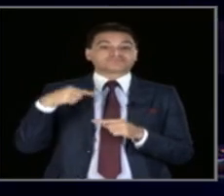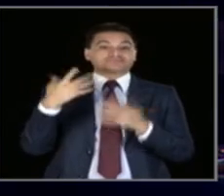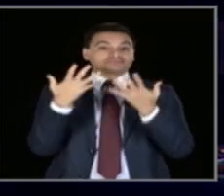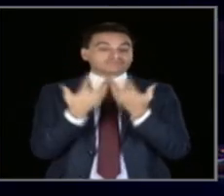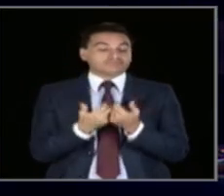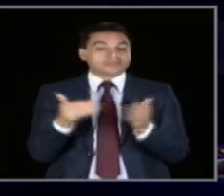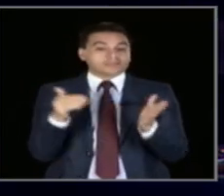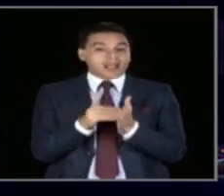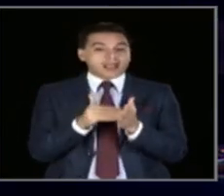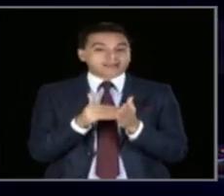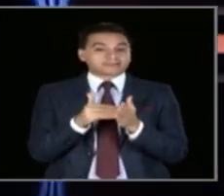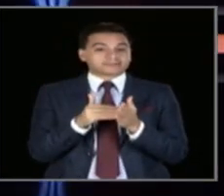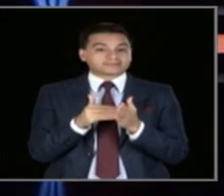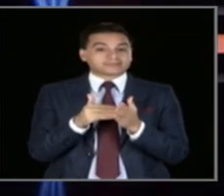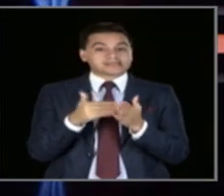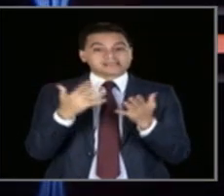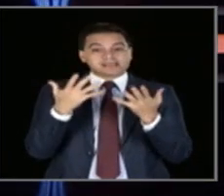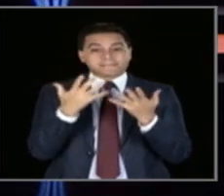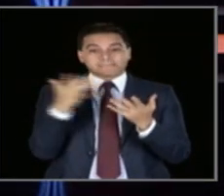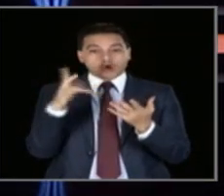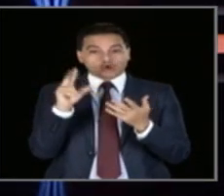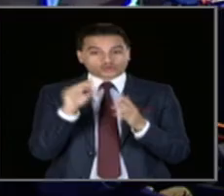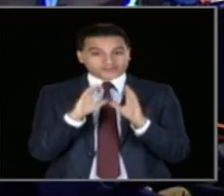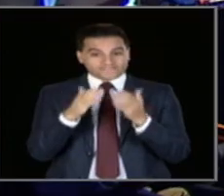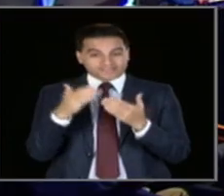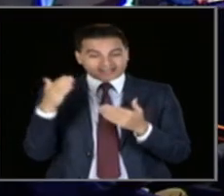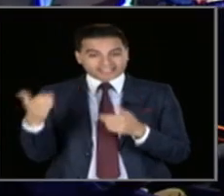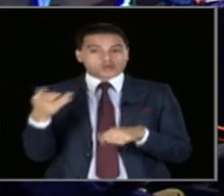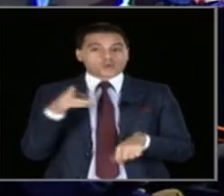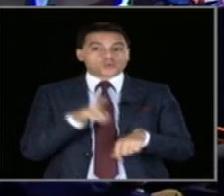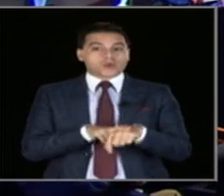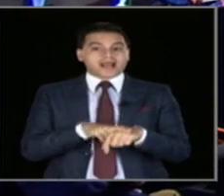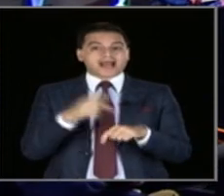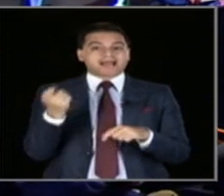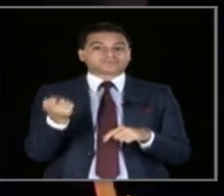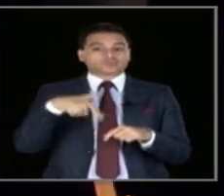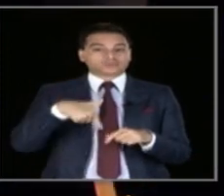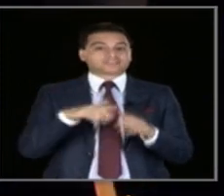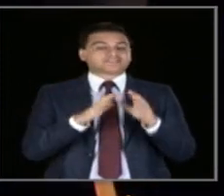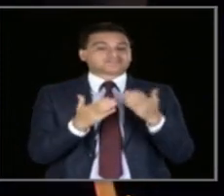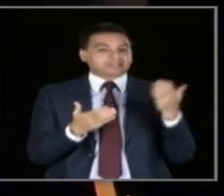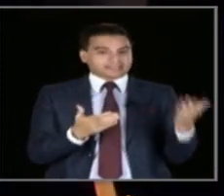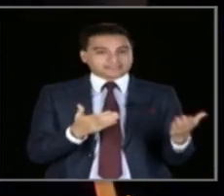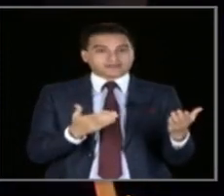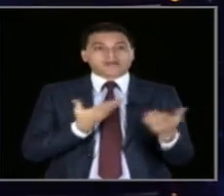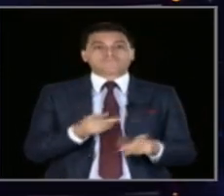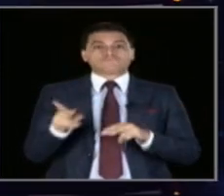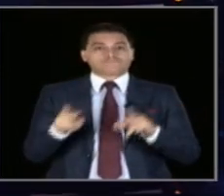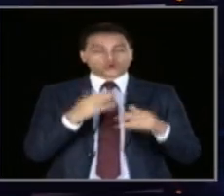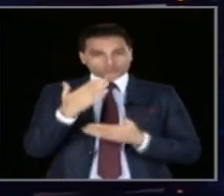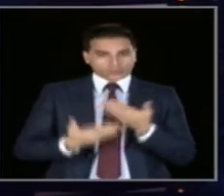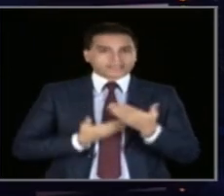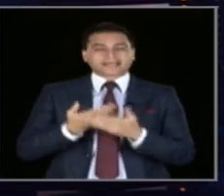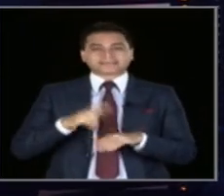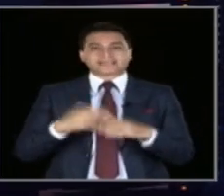النتيجة في نهاية الفقرة 120 التعالب، 65 أبو الهول. هنخرج فاصل